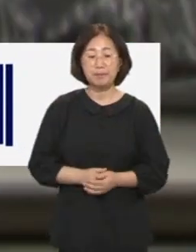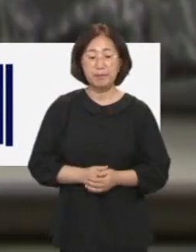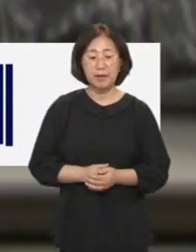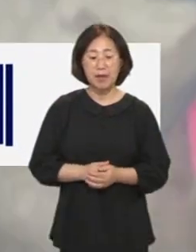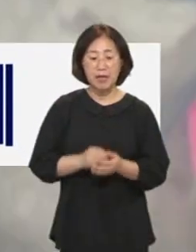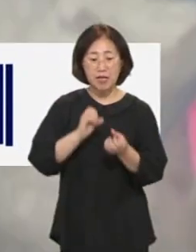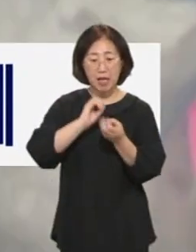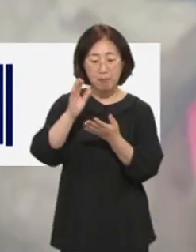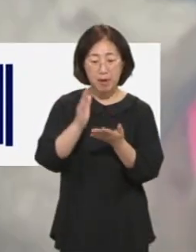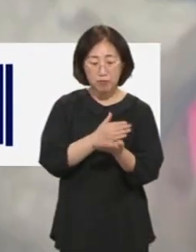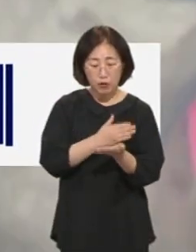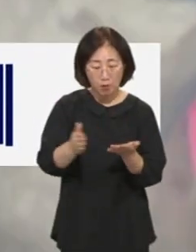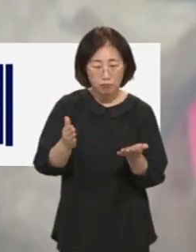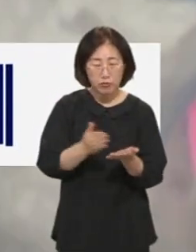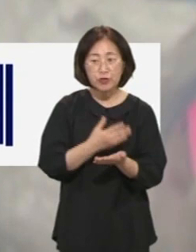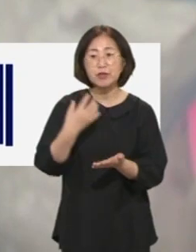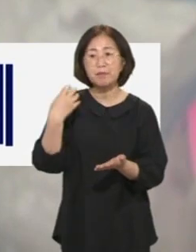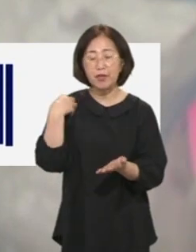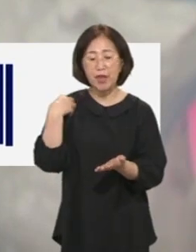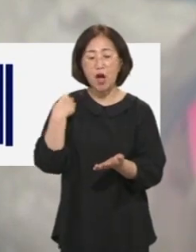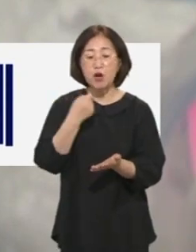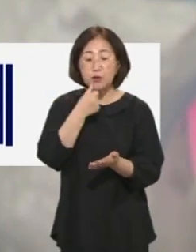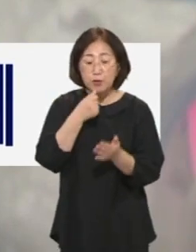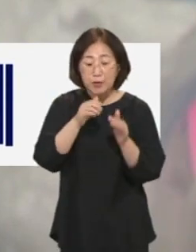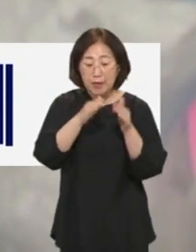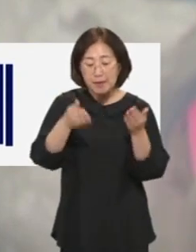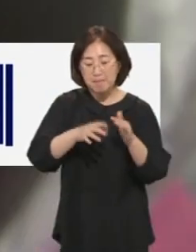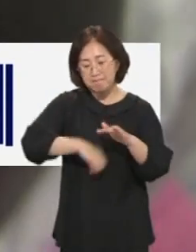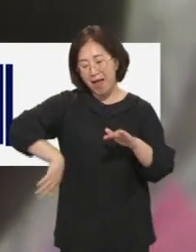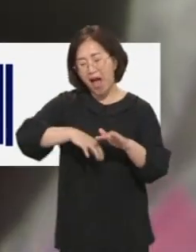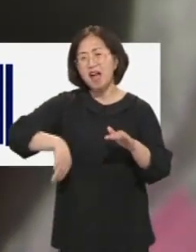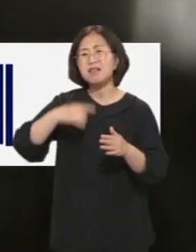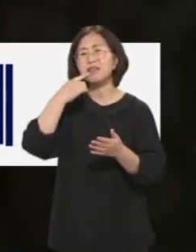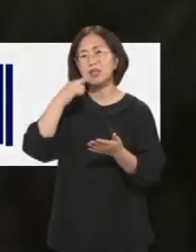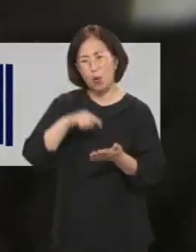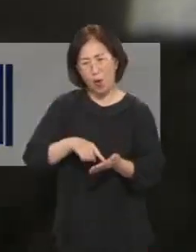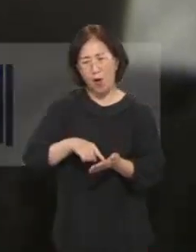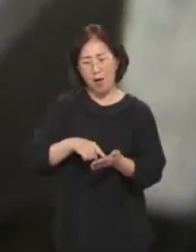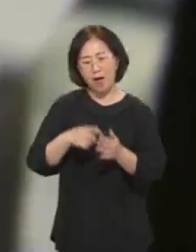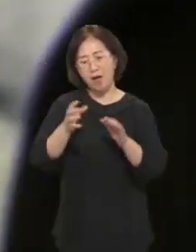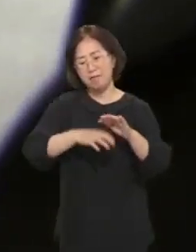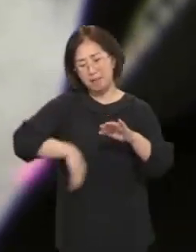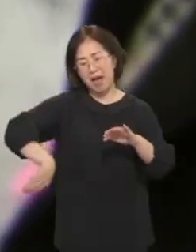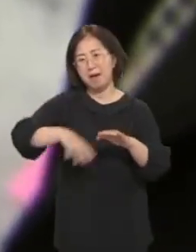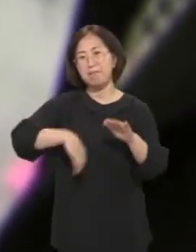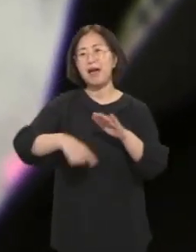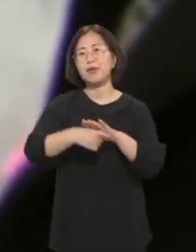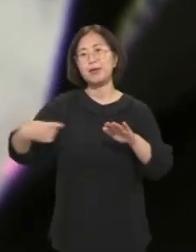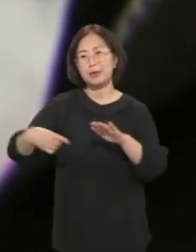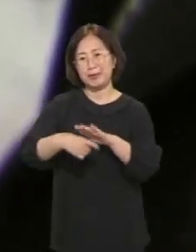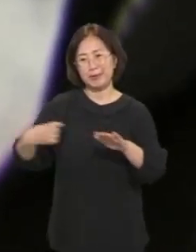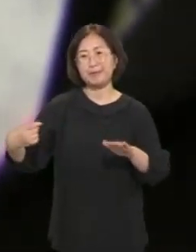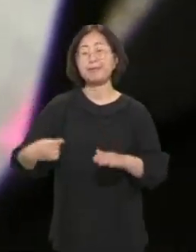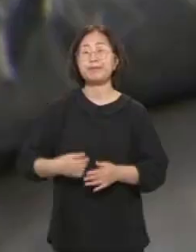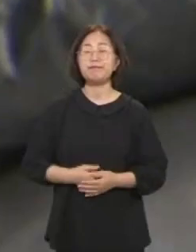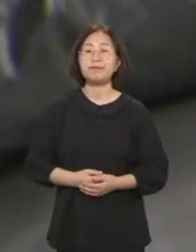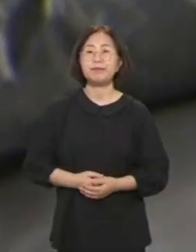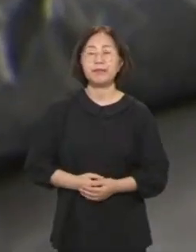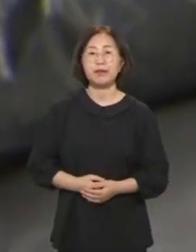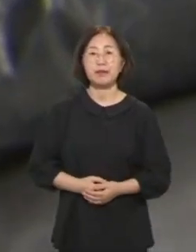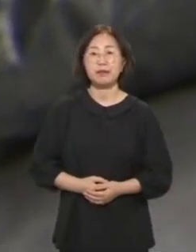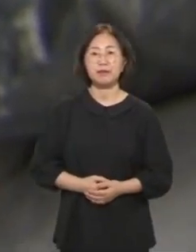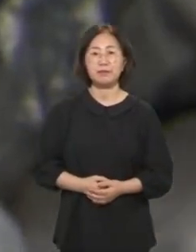택배 분류 업무를 맡은 이들은 소형 상자는 숨기기 쉽다는 점을 이용해 상자를 빼돌리는 수법으로 범행을 저지른 것으로